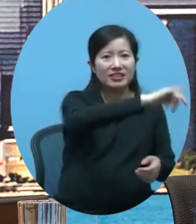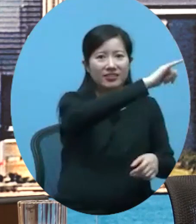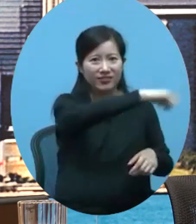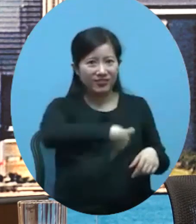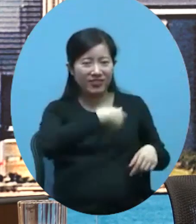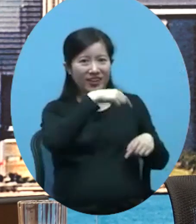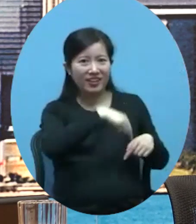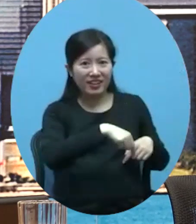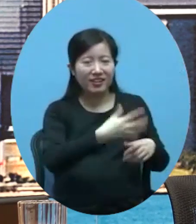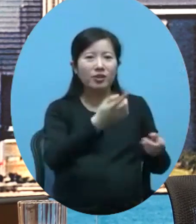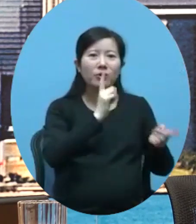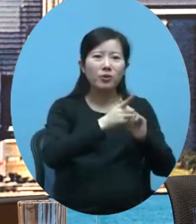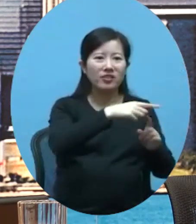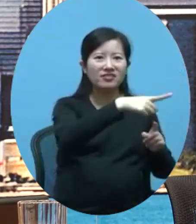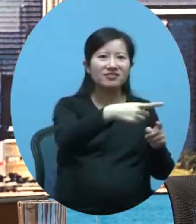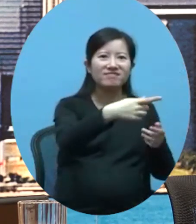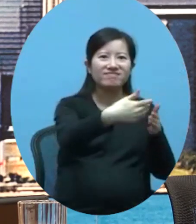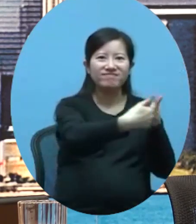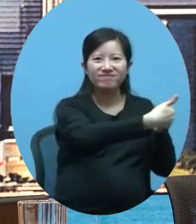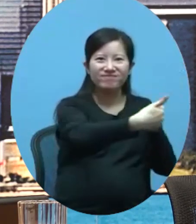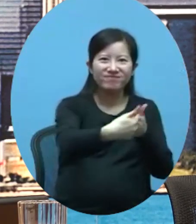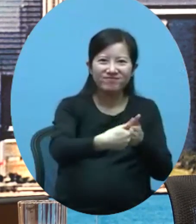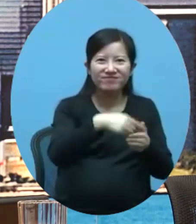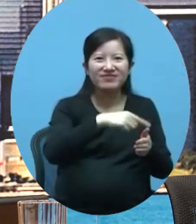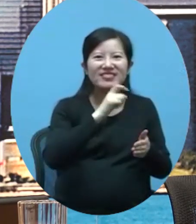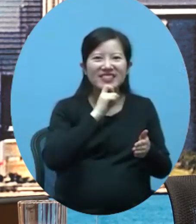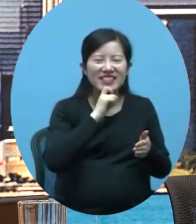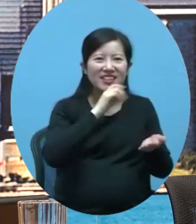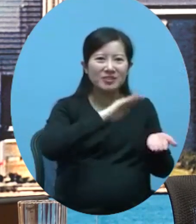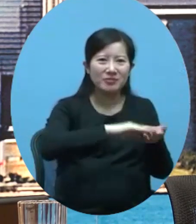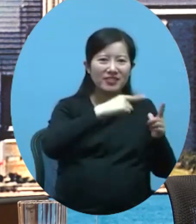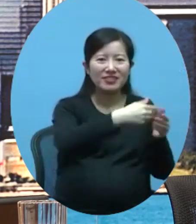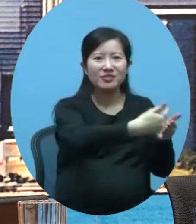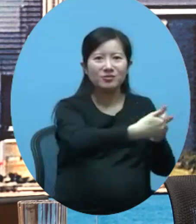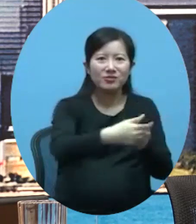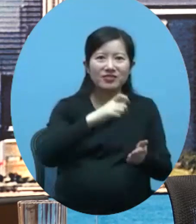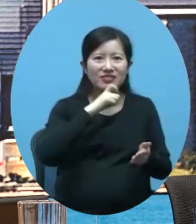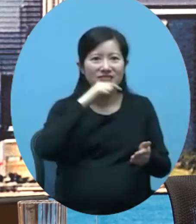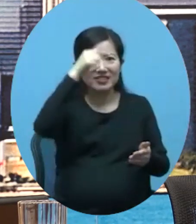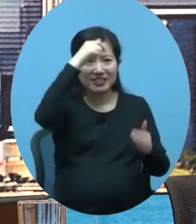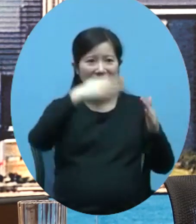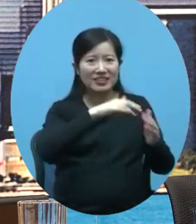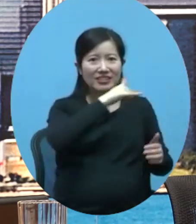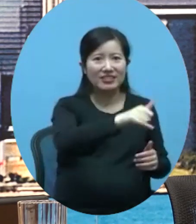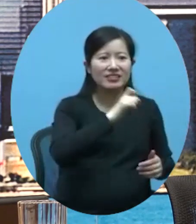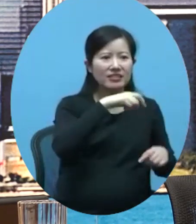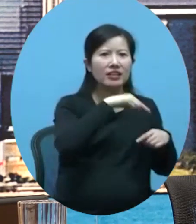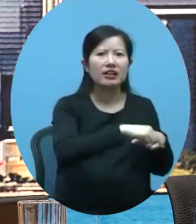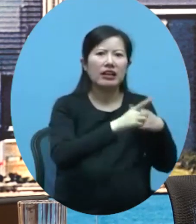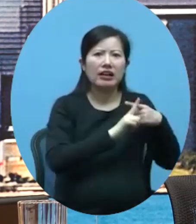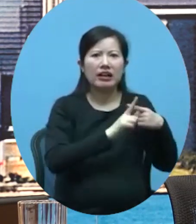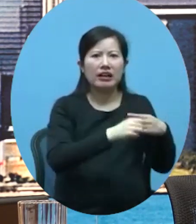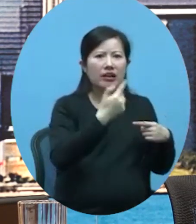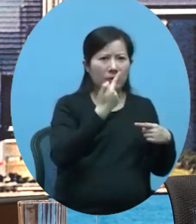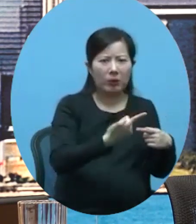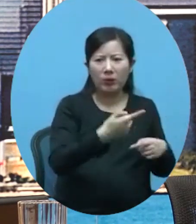有接觸過一些患病的人士啊或者他去過內地的醫院那些我們不可以跟那些商題並論我們